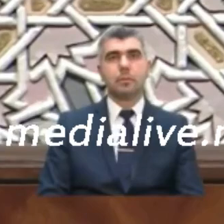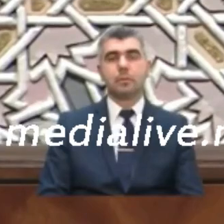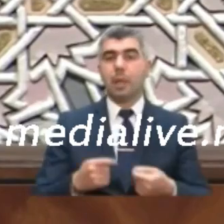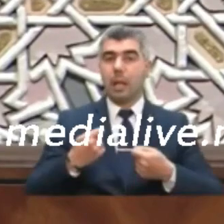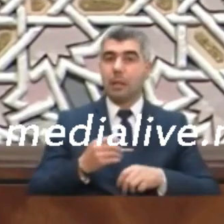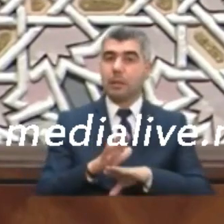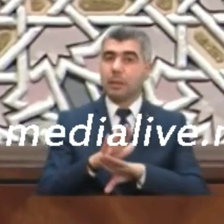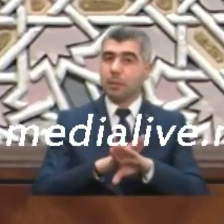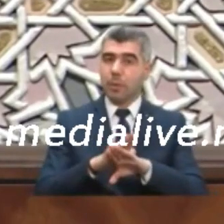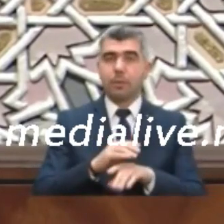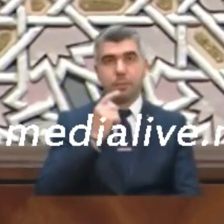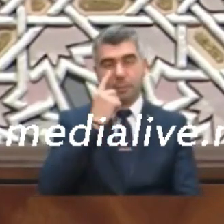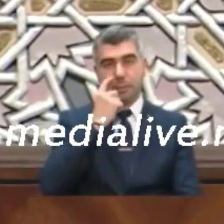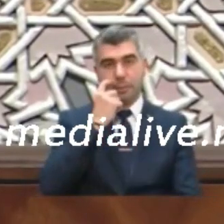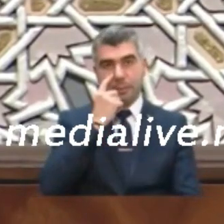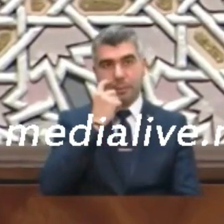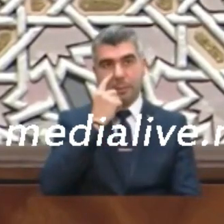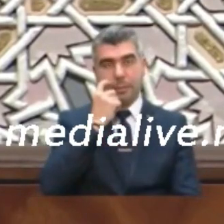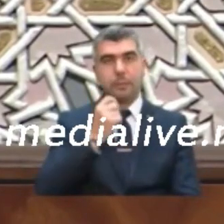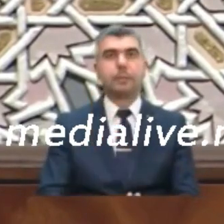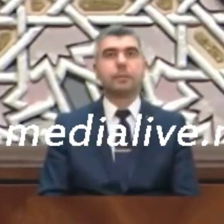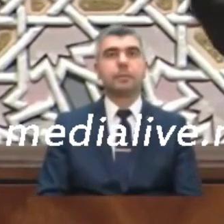فضلك، السيد الرئيس من فضلك،